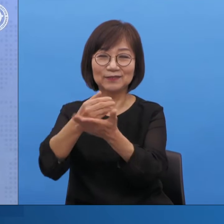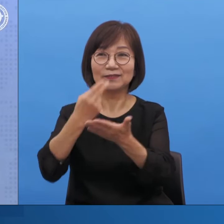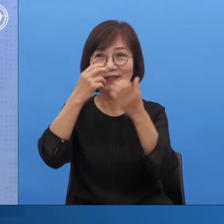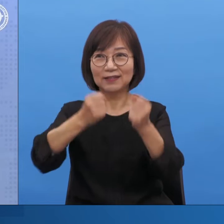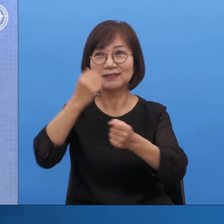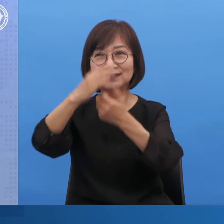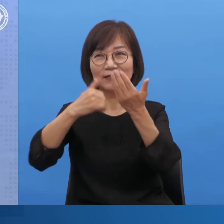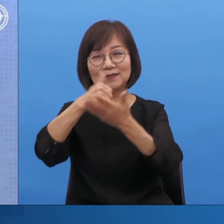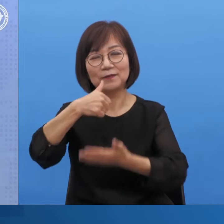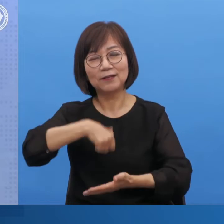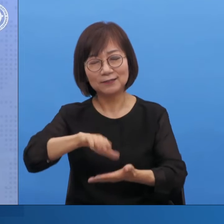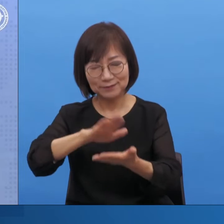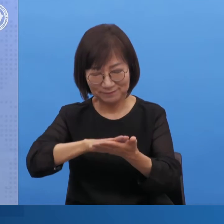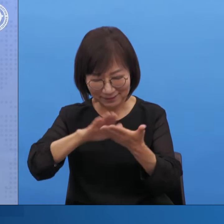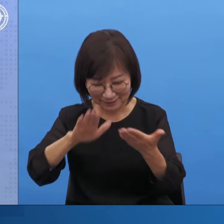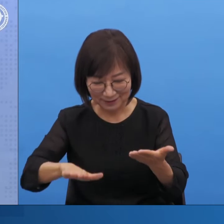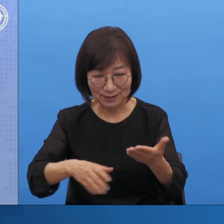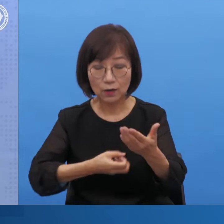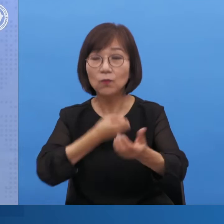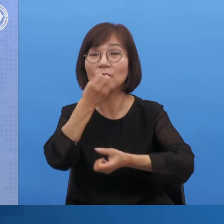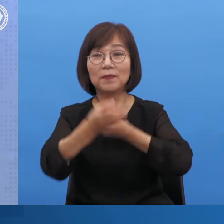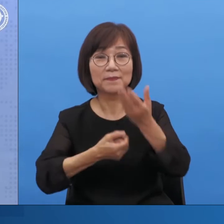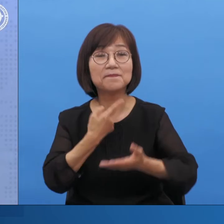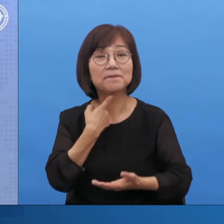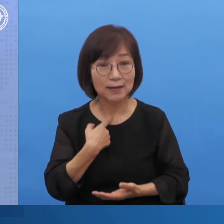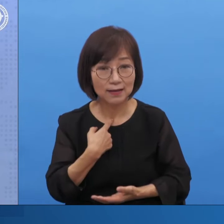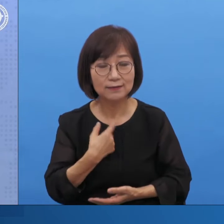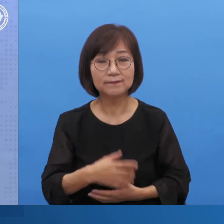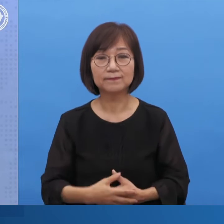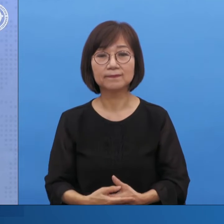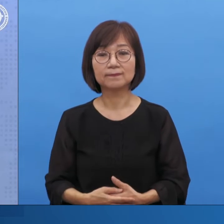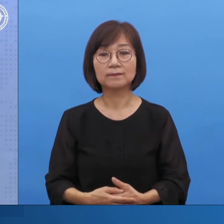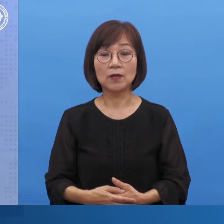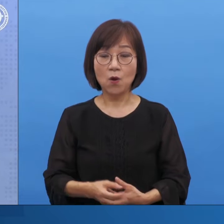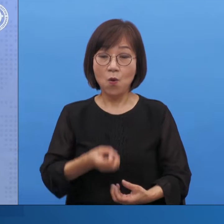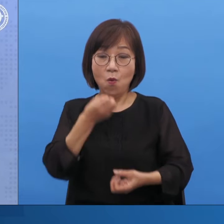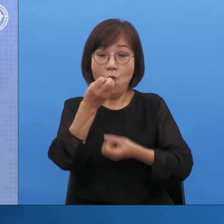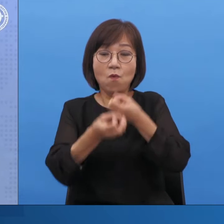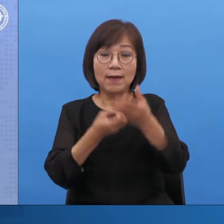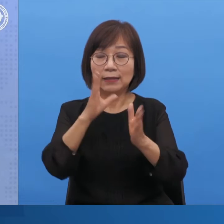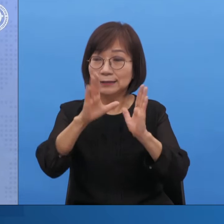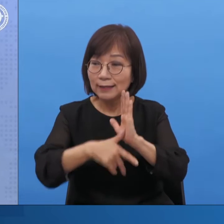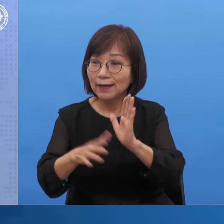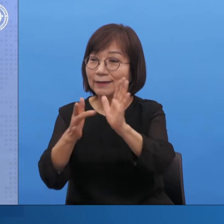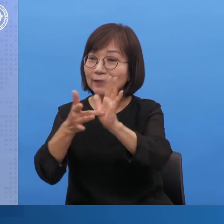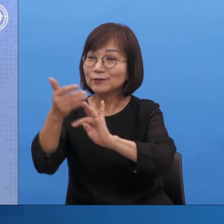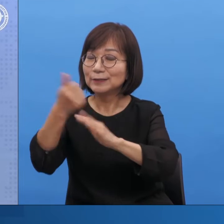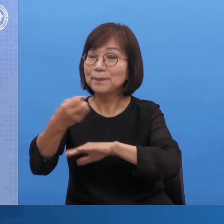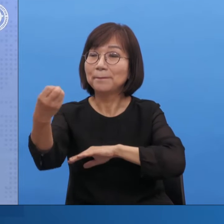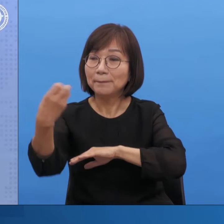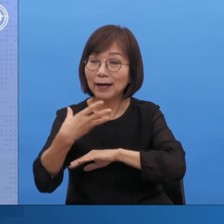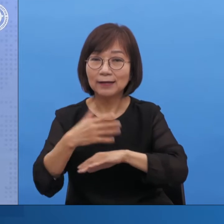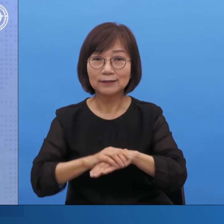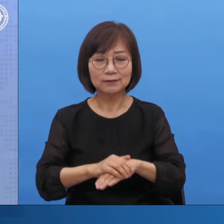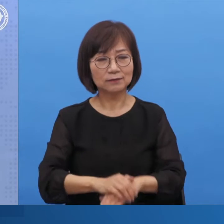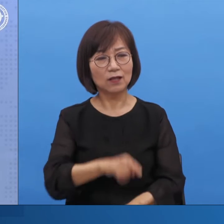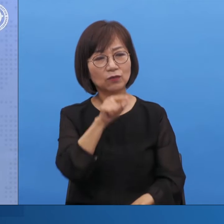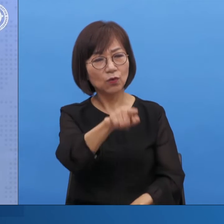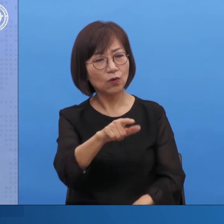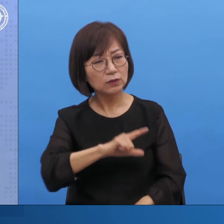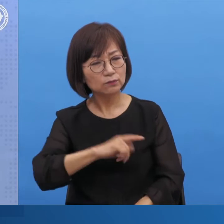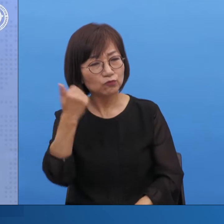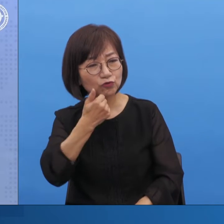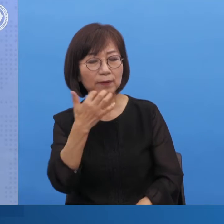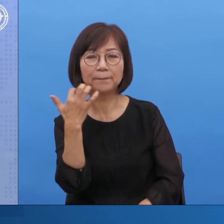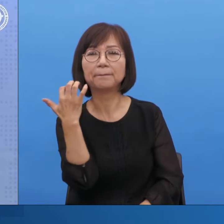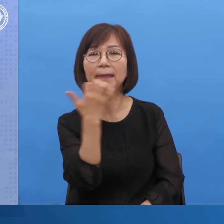라고 고백했잖아요. After this, we see that Peter confesses, "You are the Christ, the Son of the living God." 그때 예수님 말씀하셨어요. And it was at that time that Jesus 너는 says, 베드로라. "You